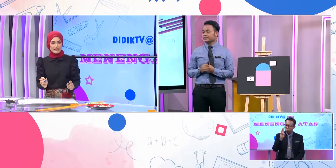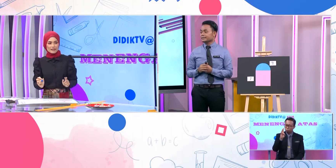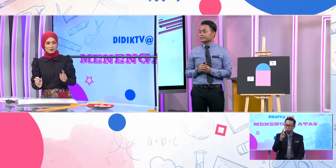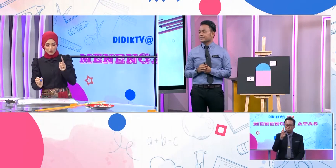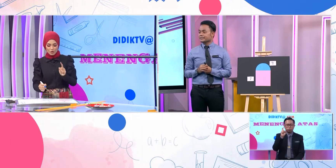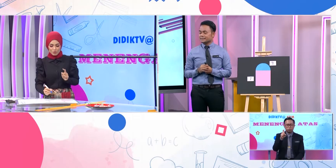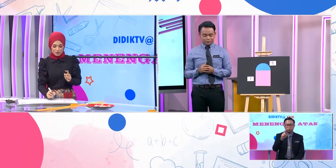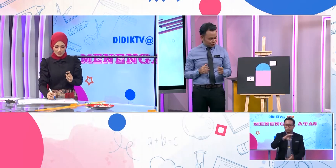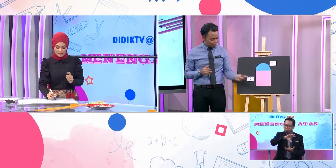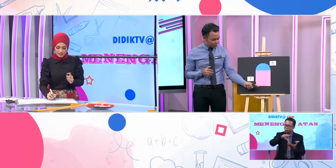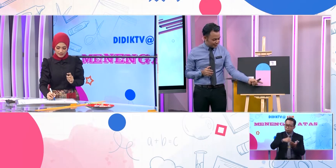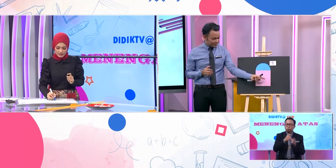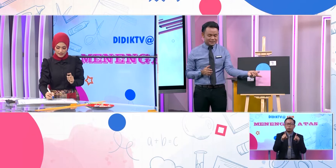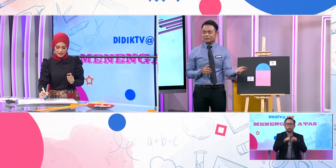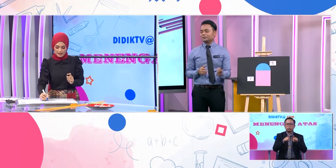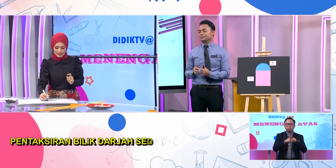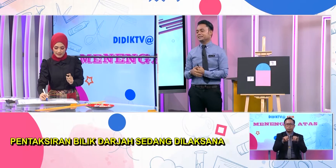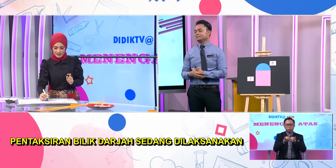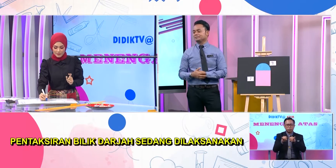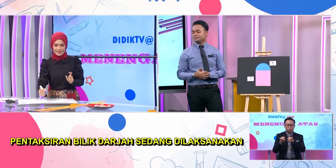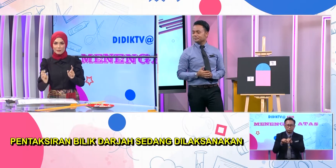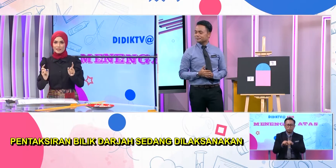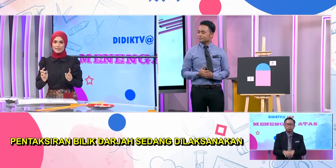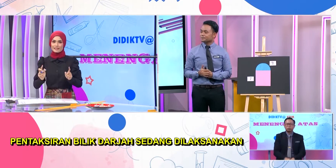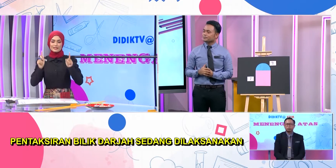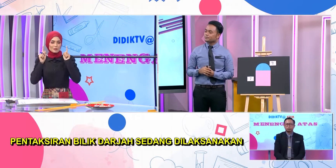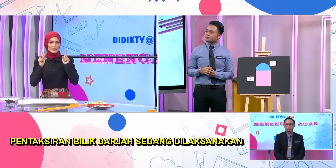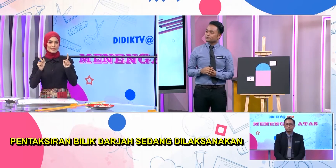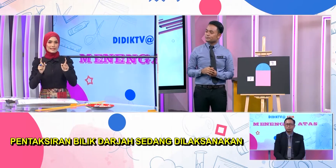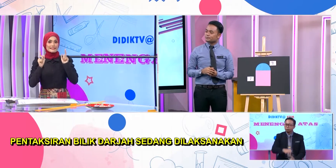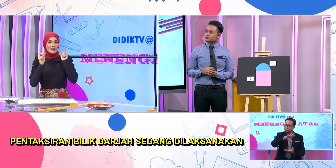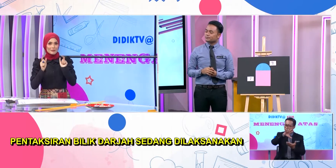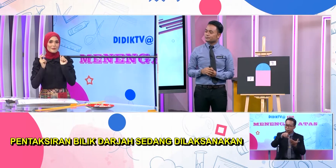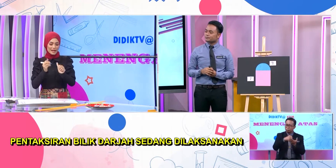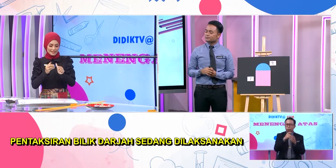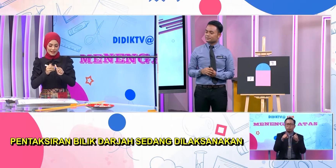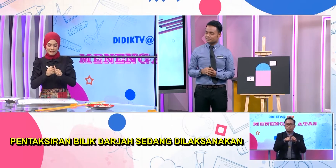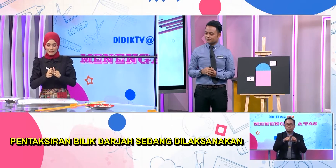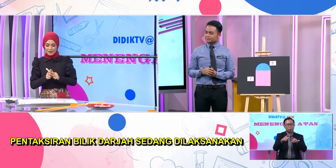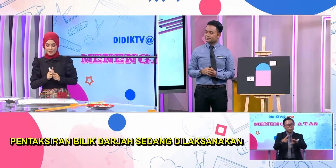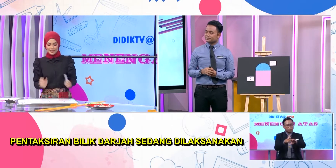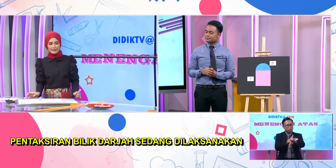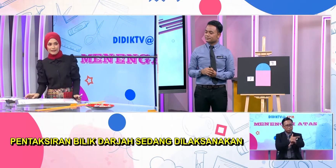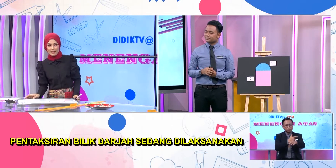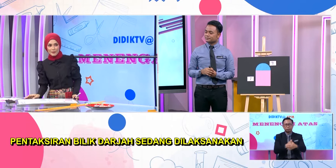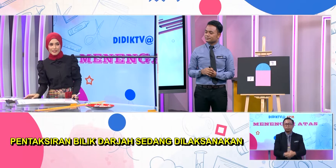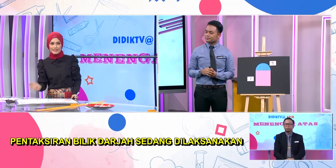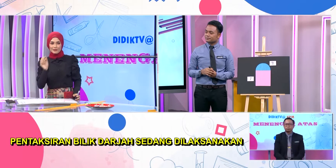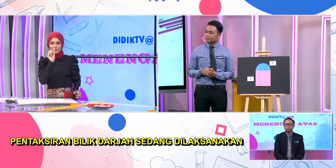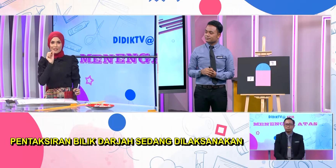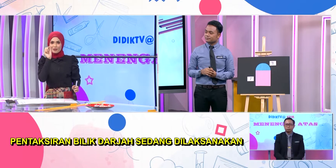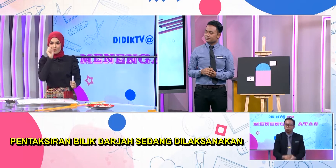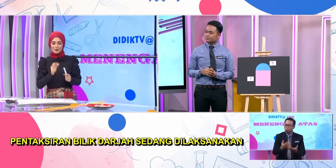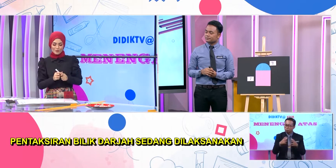cc77 juga nah segi empat sama Sisi semua sisinya sama panjang oke sederap